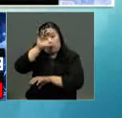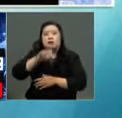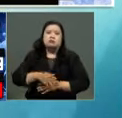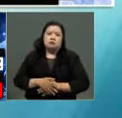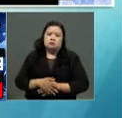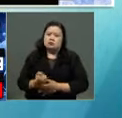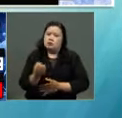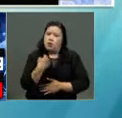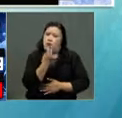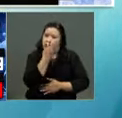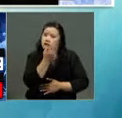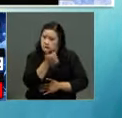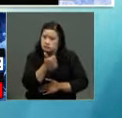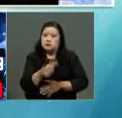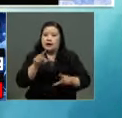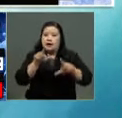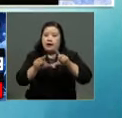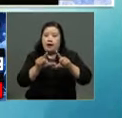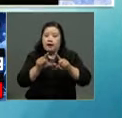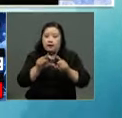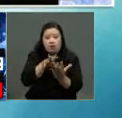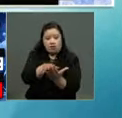ดีขึ้นทุกวันทุกวันแต่อยากให้เพิ่มมากกว่านี้นะครับร้านค้าของเราเขาบอกว่ามีจำนวนหลายแสนหรืออาจจะเป็นหลายร้านร้านของร้านค้าแต่ว่านี่ยังแค่แสนกว่าเองนะครับเพราะฉะนั้นต้องเพิ่มตัวนี้ขึ้นมาเมื่อเช้านี้ประชุมกันที่สปกชุดเล็กนะครับซึ่งทางท่านรองปลัดกระทรวงมหาดไทยก็บอกว่าท่านรัฐมนตรีว่าการกระทรวงมหาดไทยก็นำเรียนว่าเห็นแล้วว่าApp